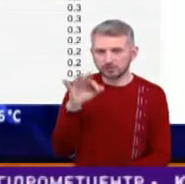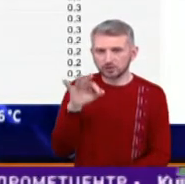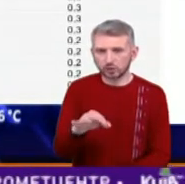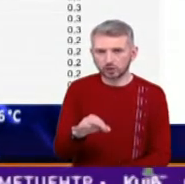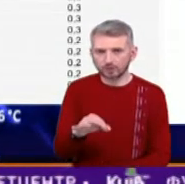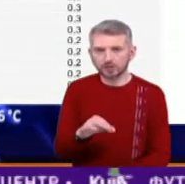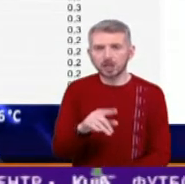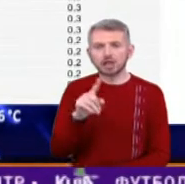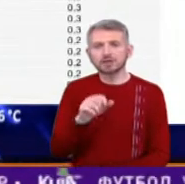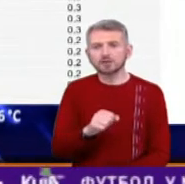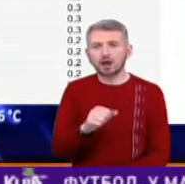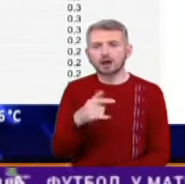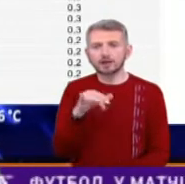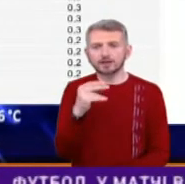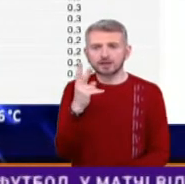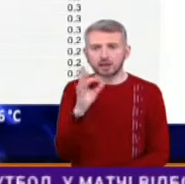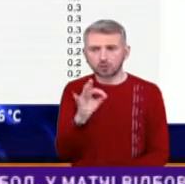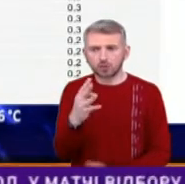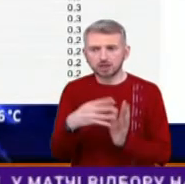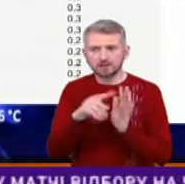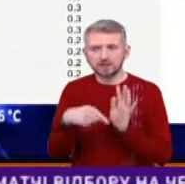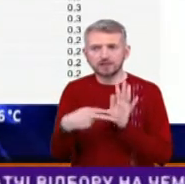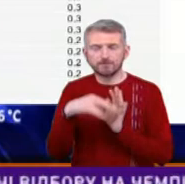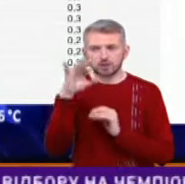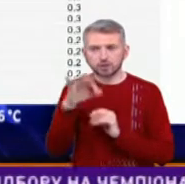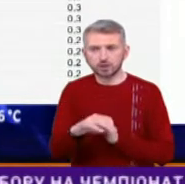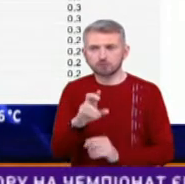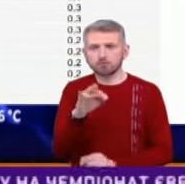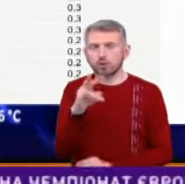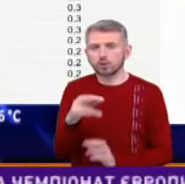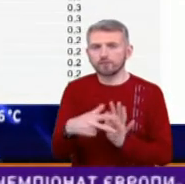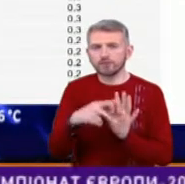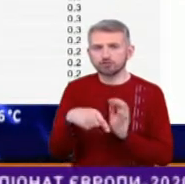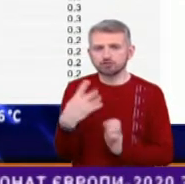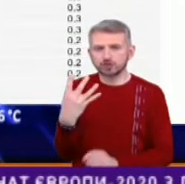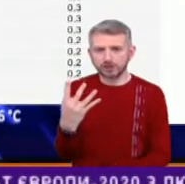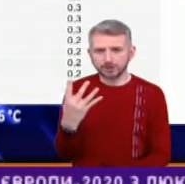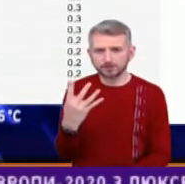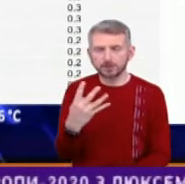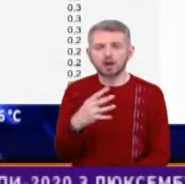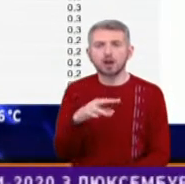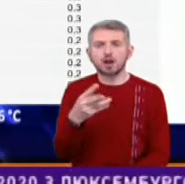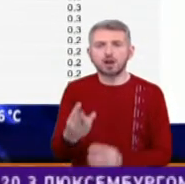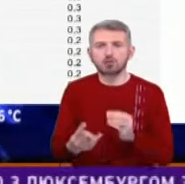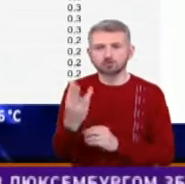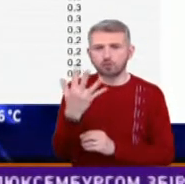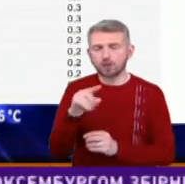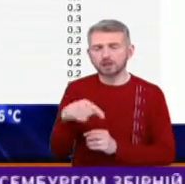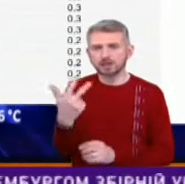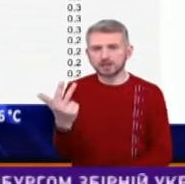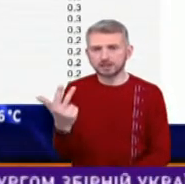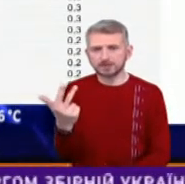16,4%. За Анатолія Гриценко 9,7%, Юрія Бойко 8,4%, Олег Ляшко